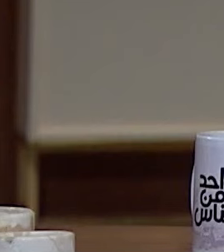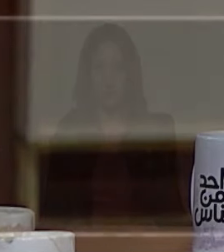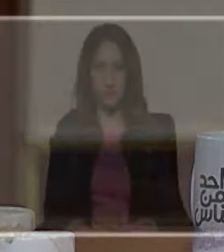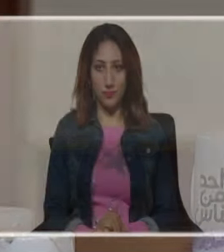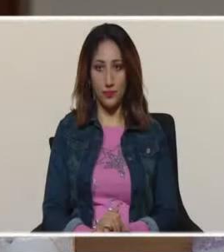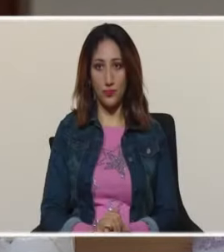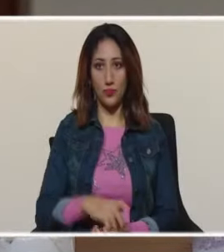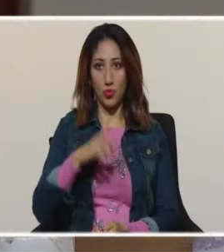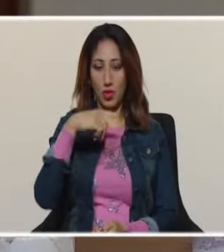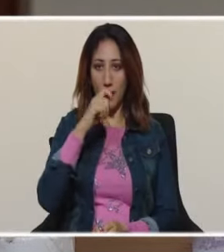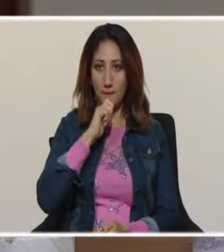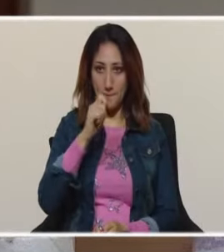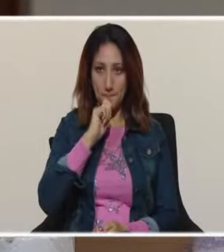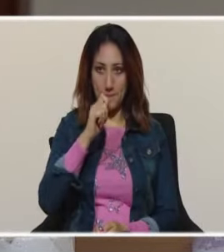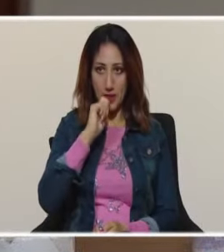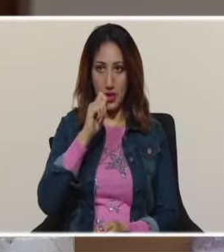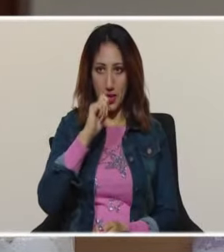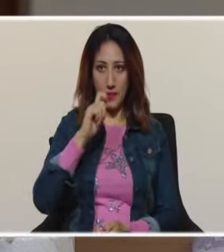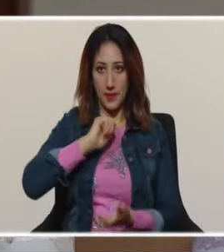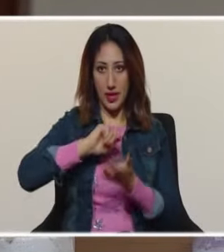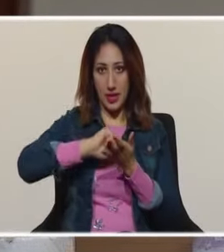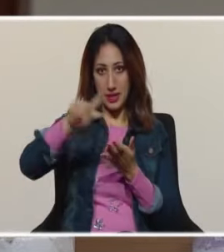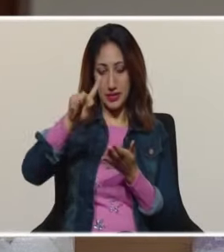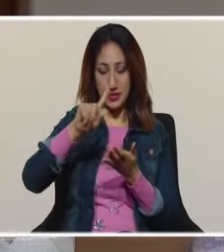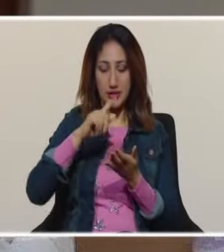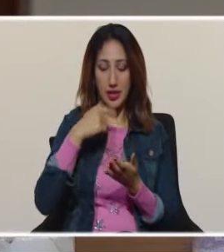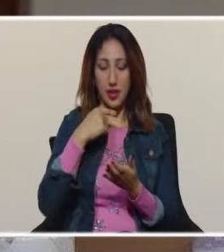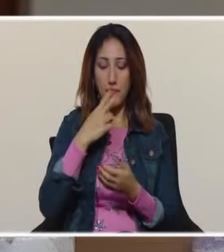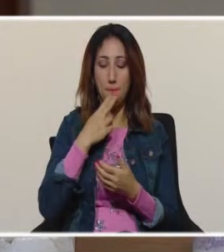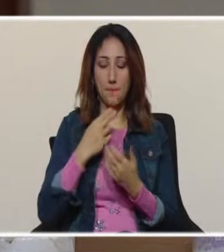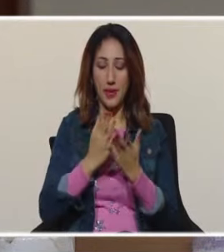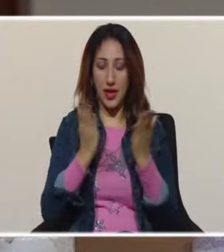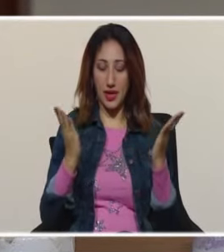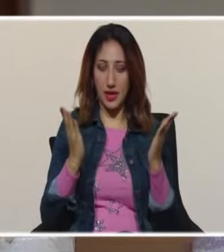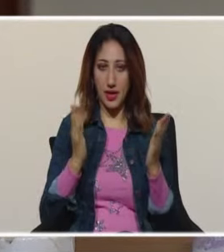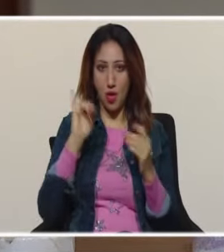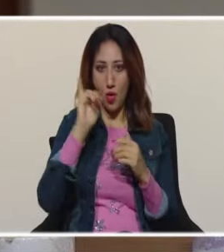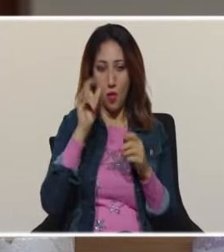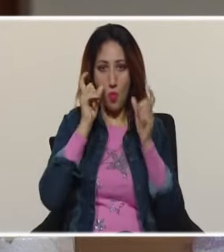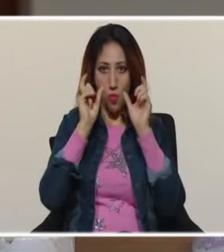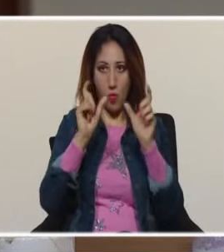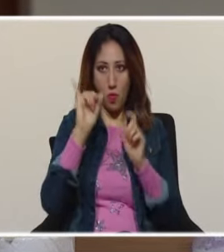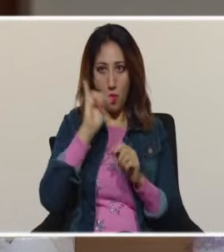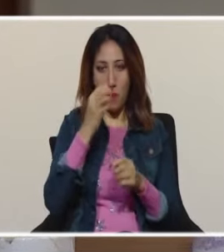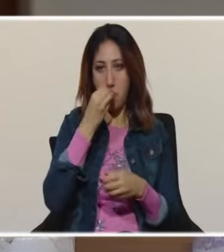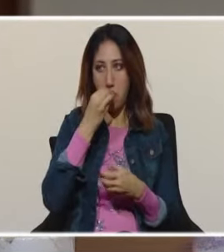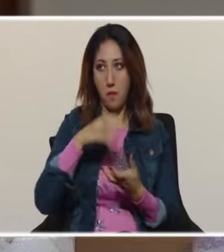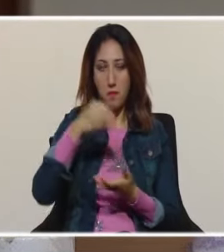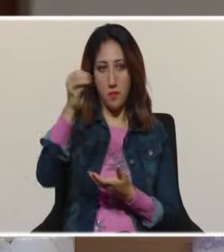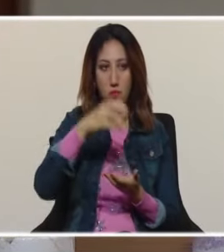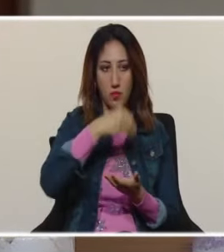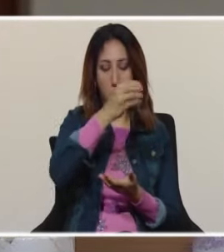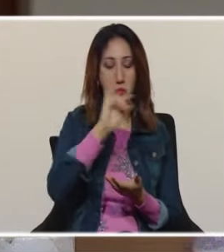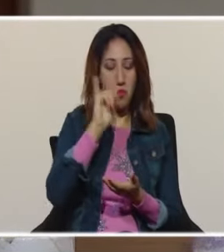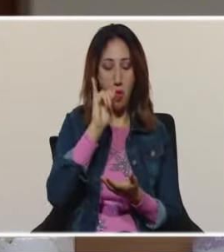رسالتنا في البرنامج هي رسالة تنموية خيرية، عشان كده احنا حريصين جدا على قوافل المواد الغذائية،